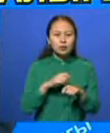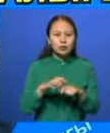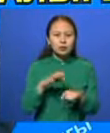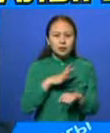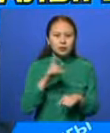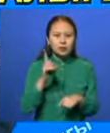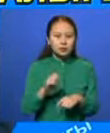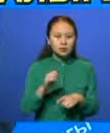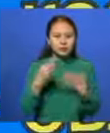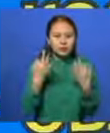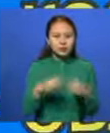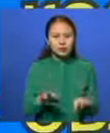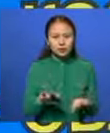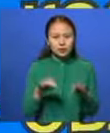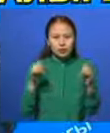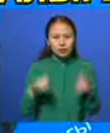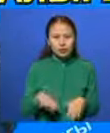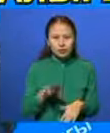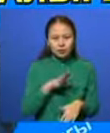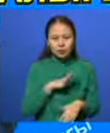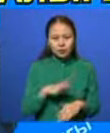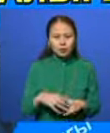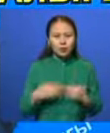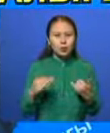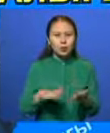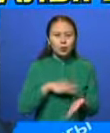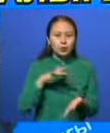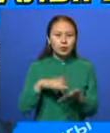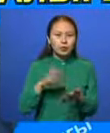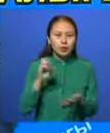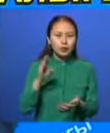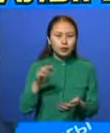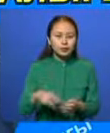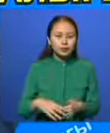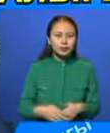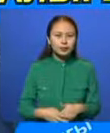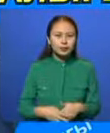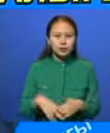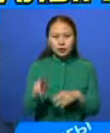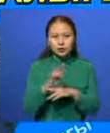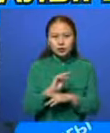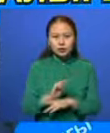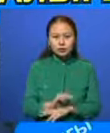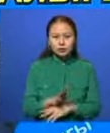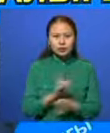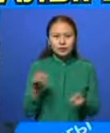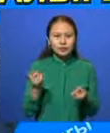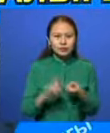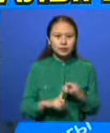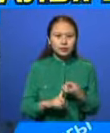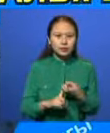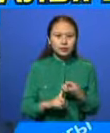үшін босату жөніндегі шешім қабылданды. Қала әкімінің орынбасары Полешканың емделуде болғандығына байланысты,